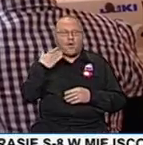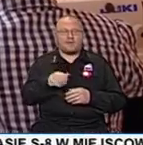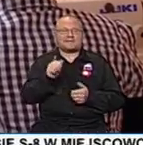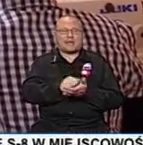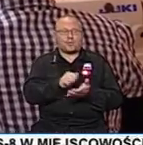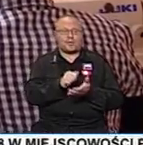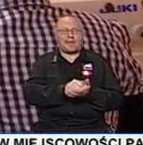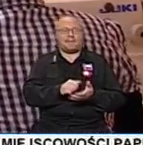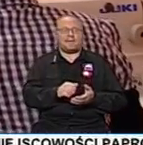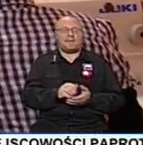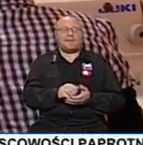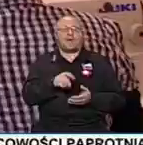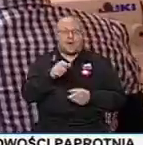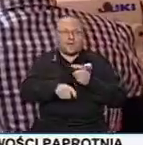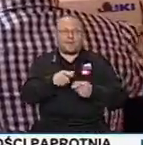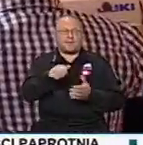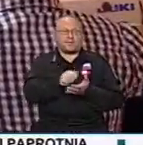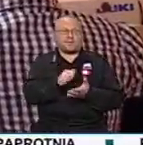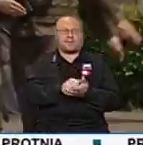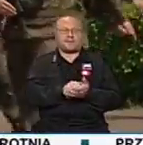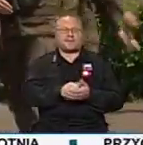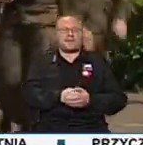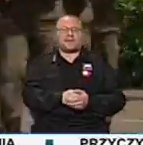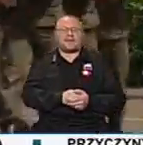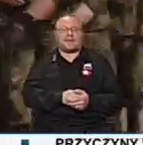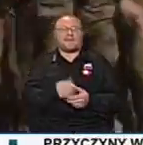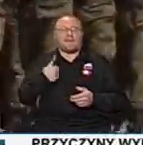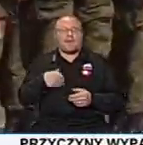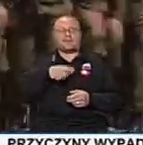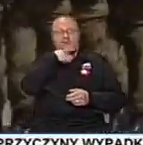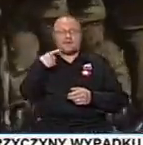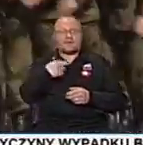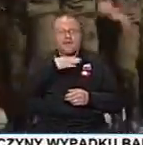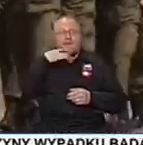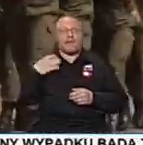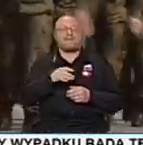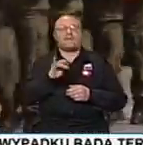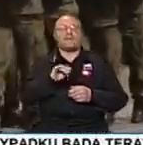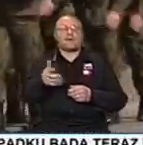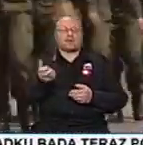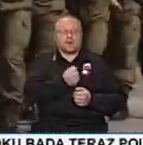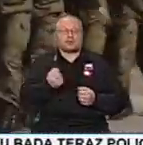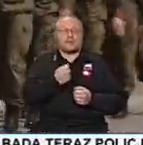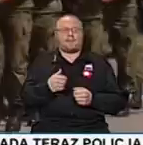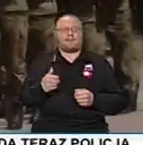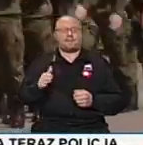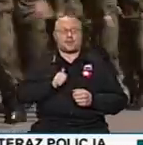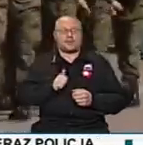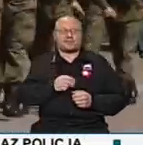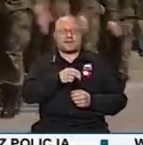nadrukiem, wtedy robimy nadruk sublimacyjnie. Biało-czerwone barwy z dumą noszą żołnierze Wojska